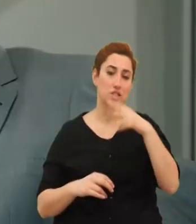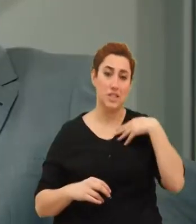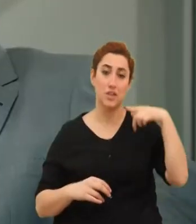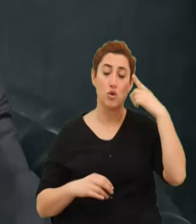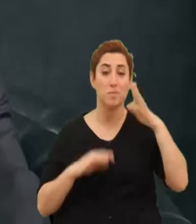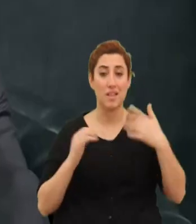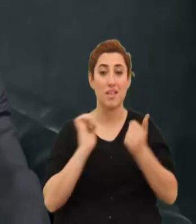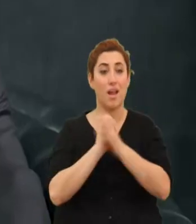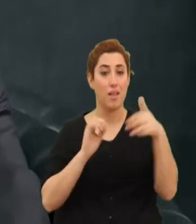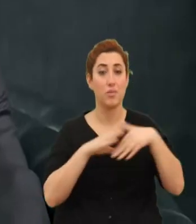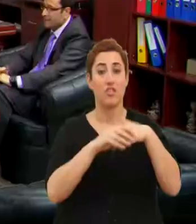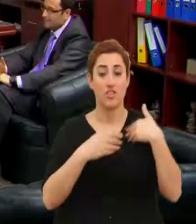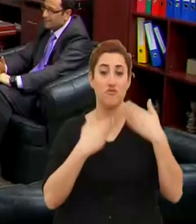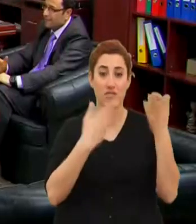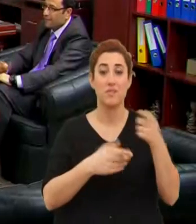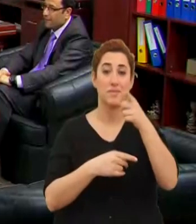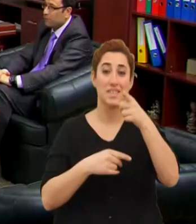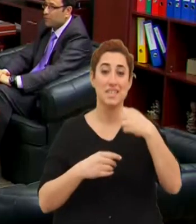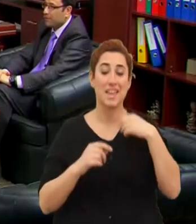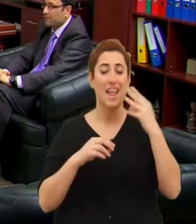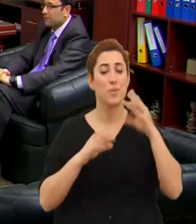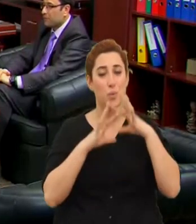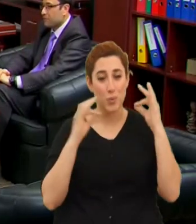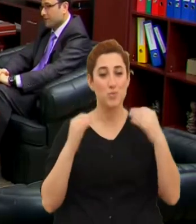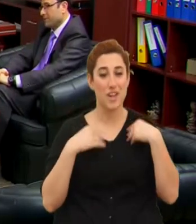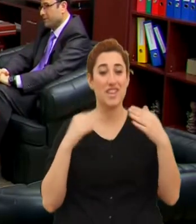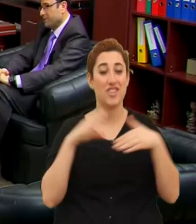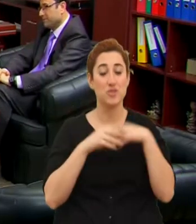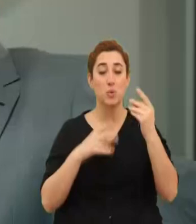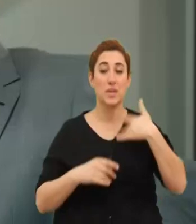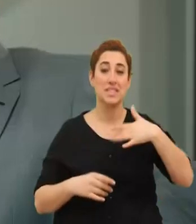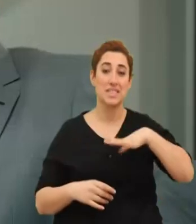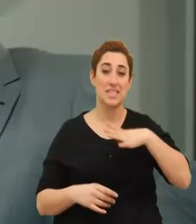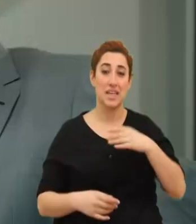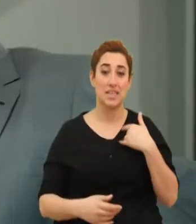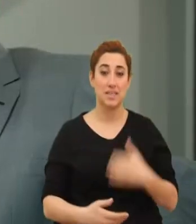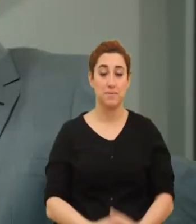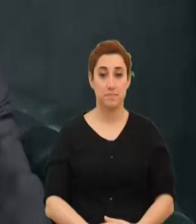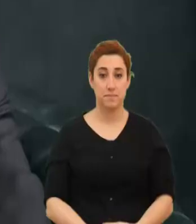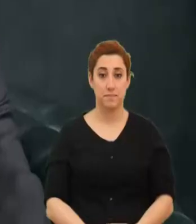Sal. Zaten ailemle de tanıştırdım. Sizinle de en uygun şekilde tanışmayı çok arzu ediyorum.